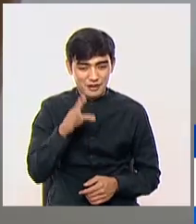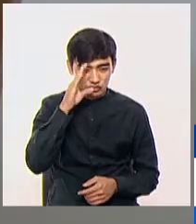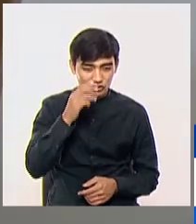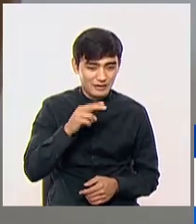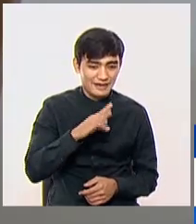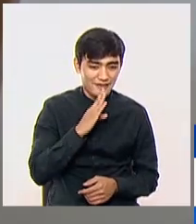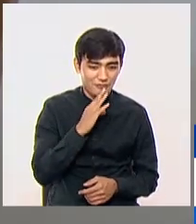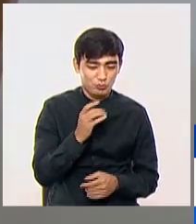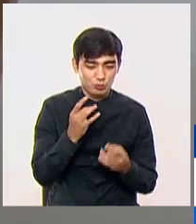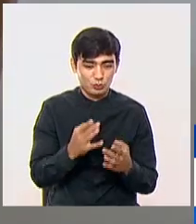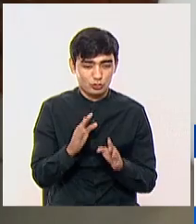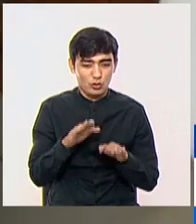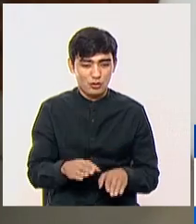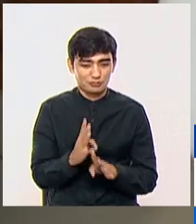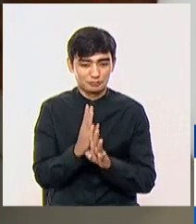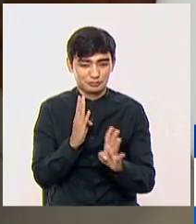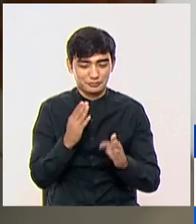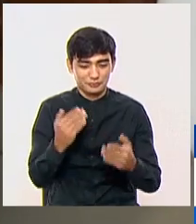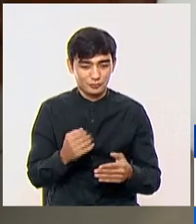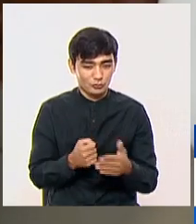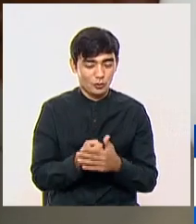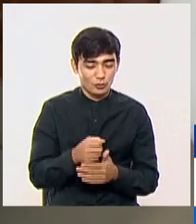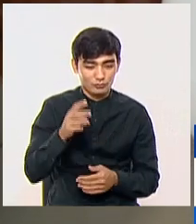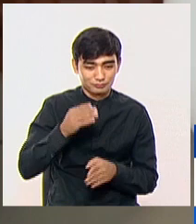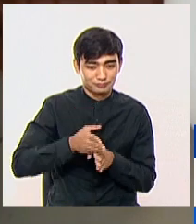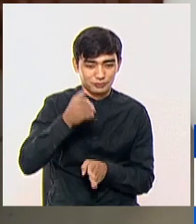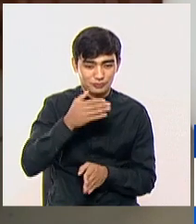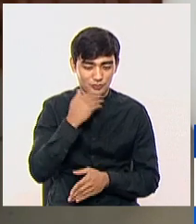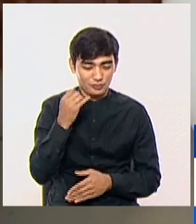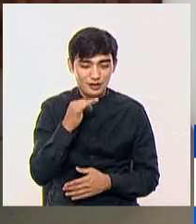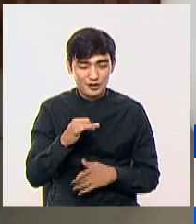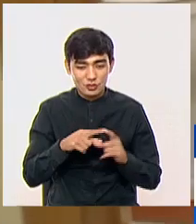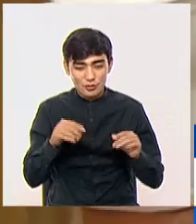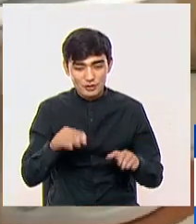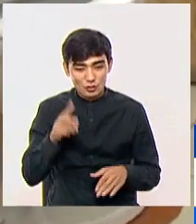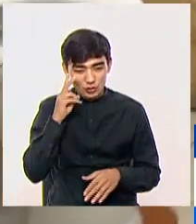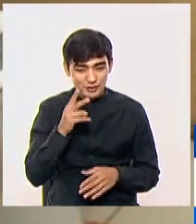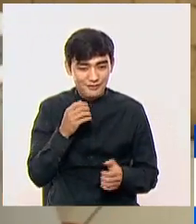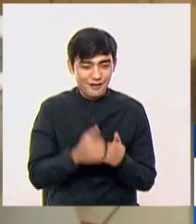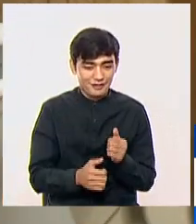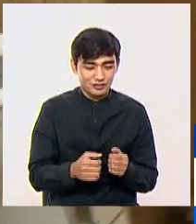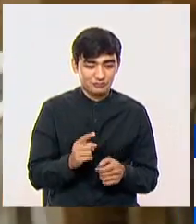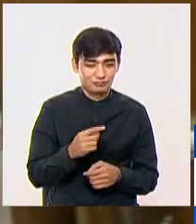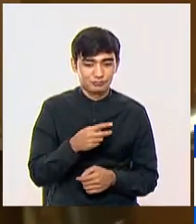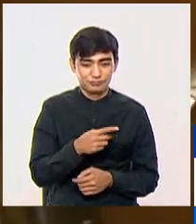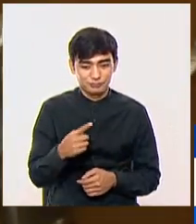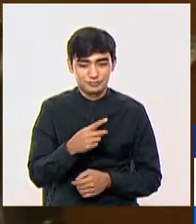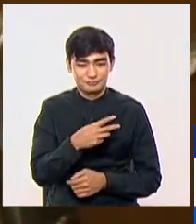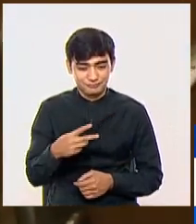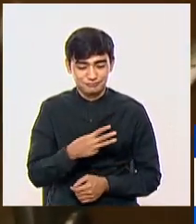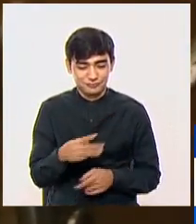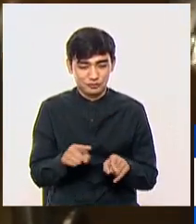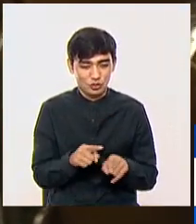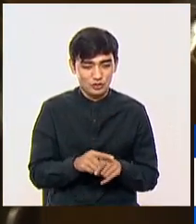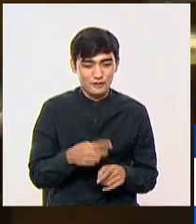и девочек только перегородка, которая не достает до потолка. По нормам Санпина в школе должны быть уборные на каждом этаже. По одному унитазу на